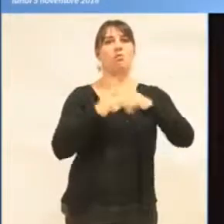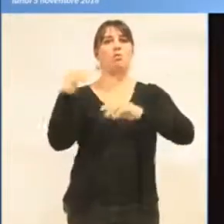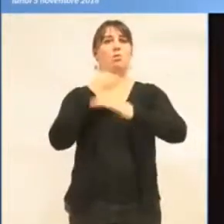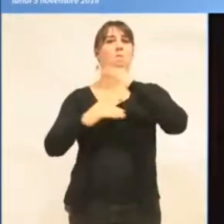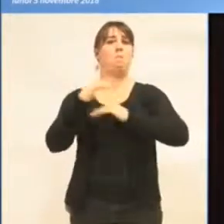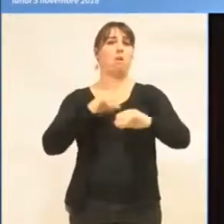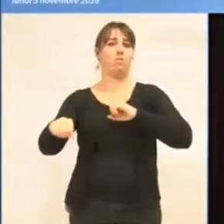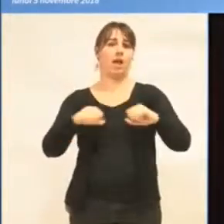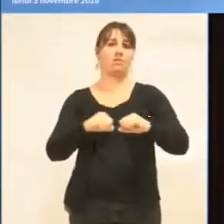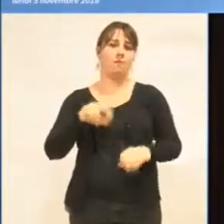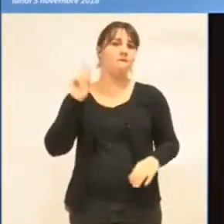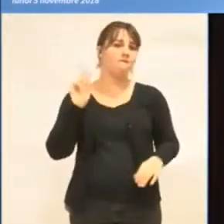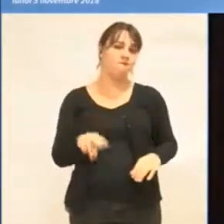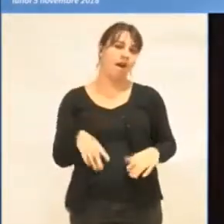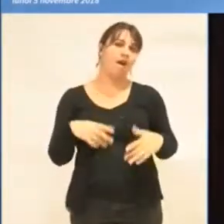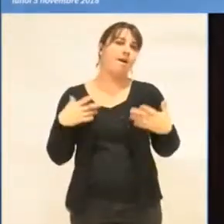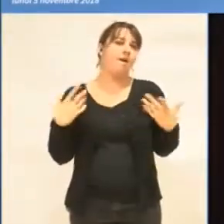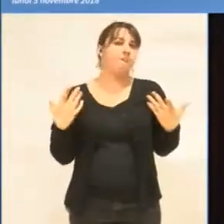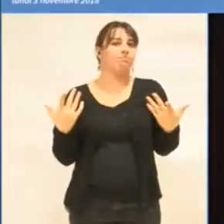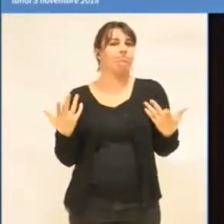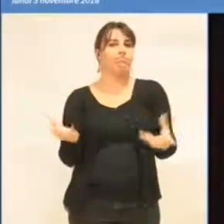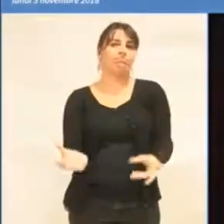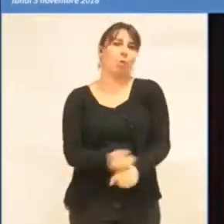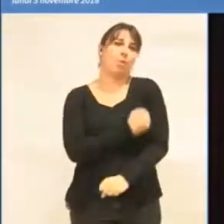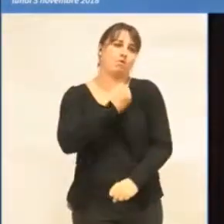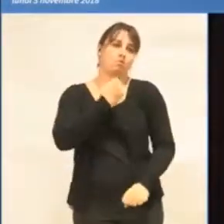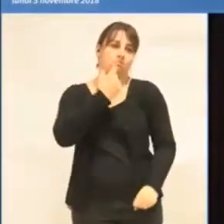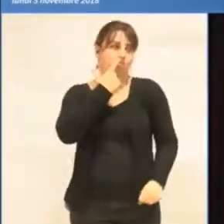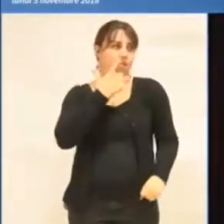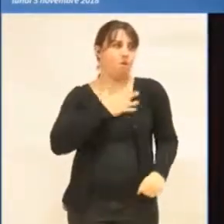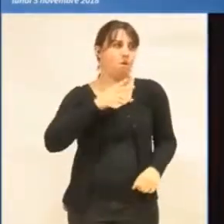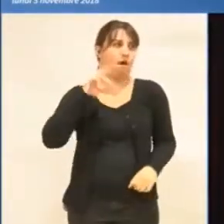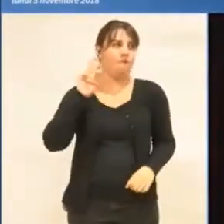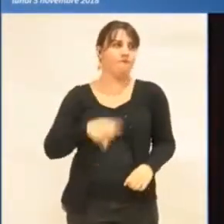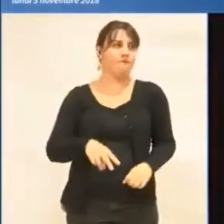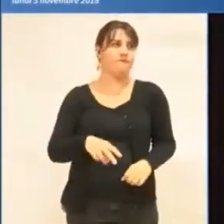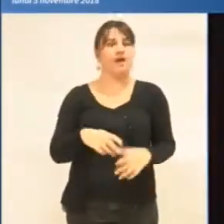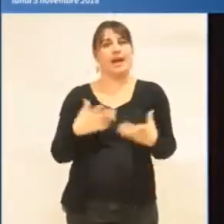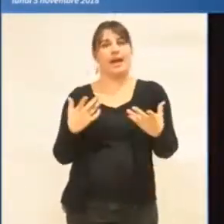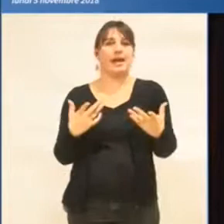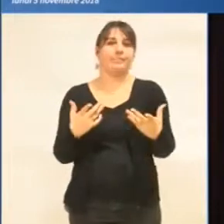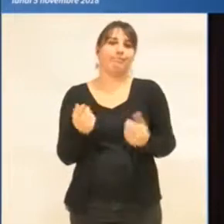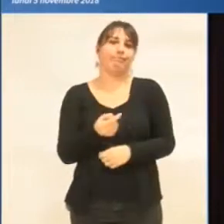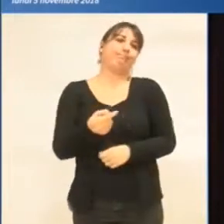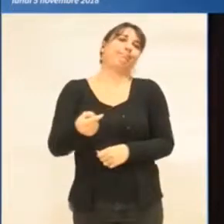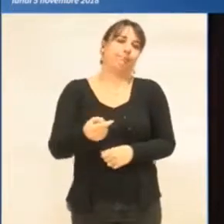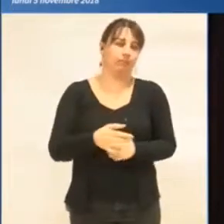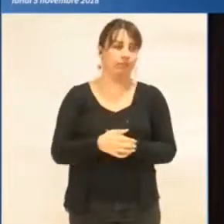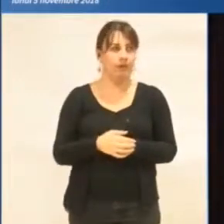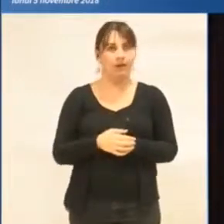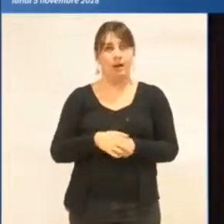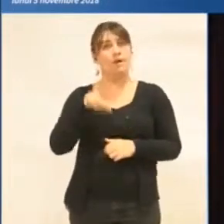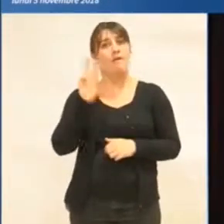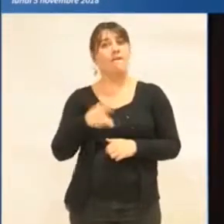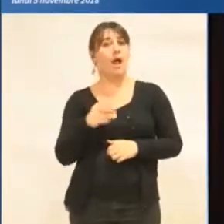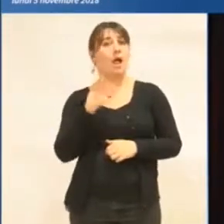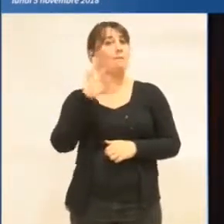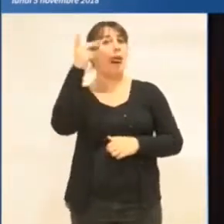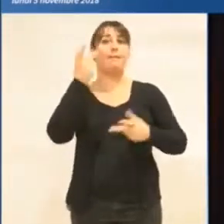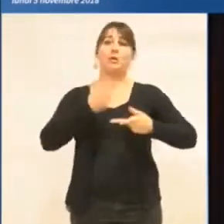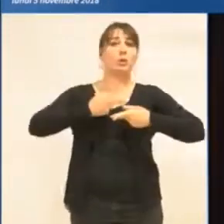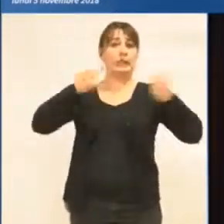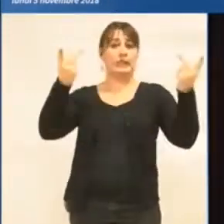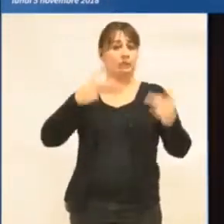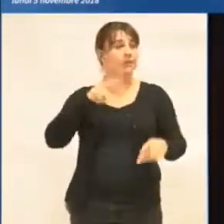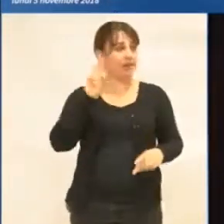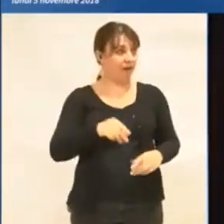arriver à une mixité des métiers. Pour ce qui est de l'espace public, moi je trouve que c'est très important de favoriser l'implication